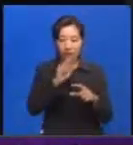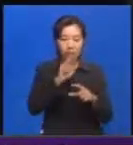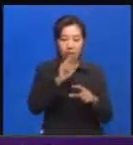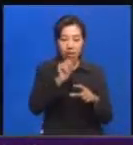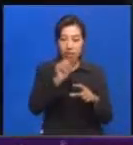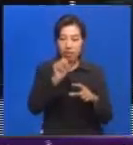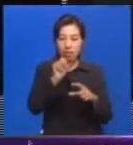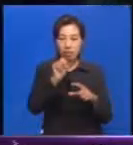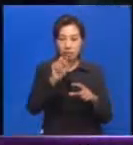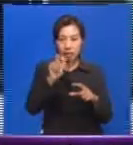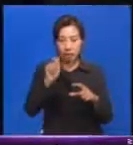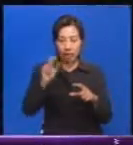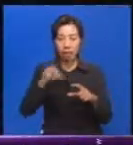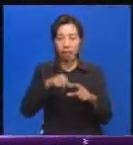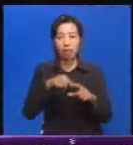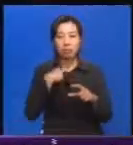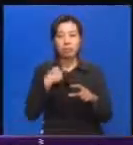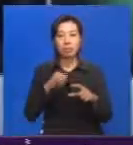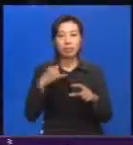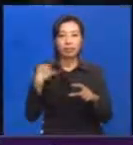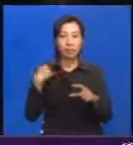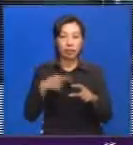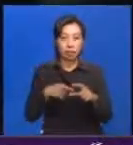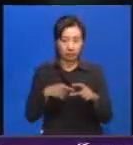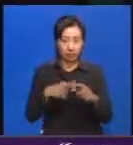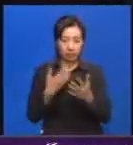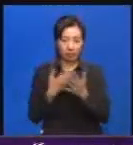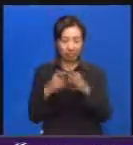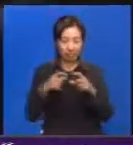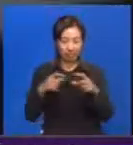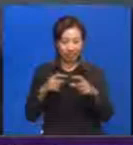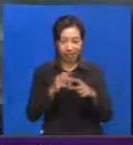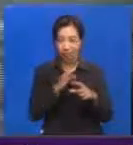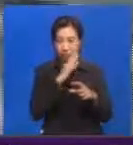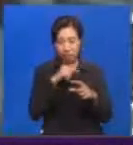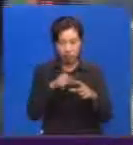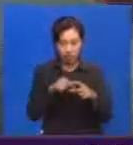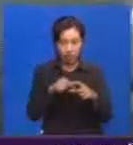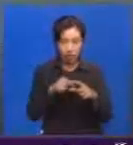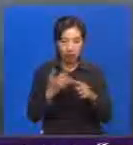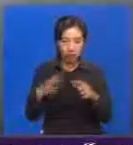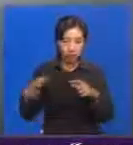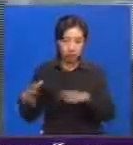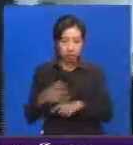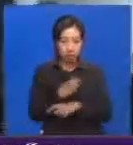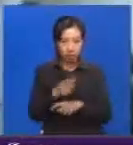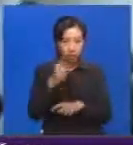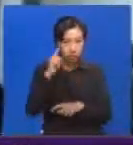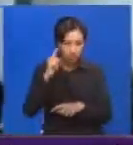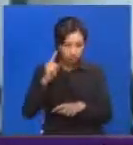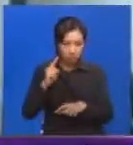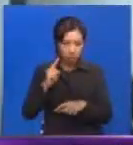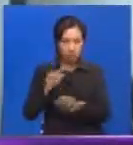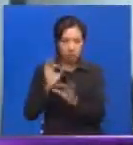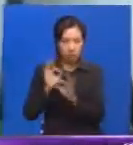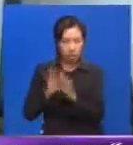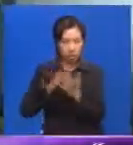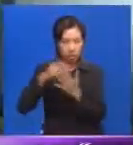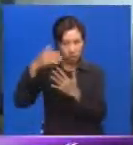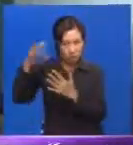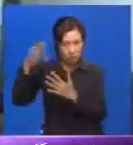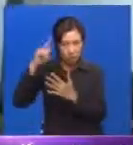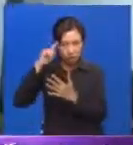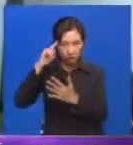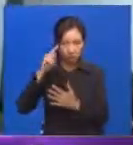ออกใช้ซึ่งธนบัตรธนาคารกลางขออภัยค่ะธนบัตรธนาคารต่างประเทศออกให้โดยรู้ว่าเป็นของ